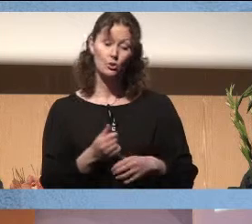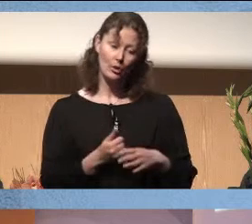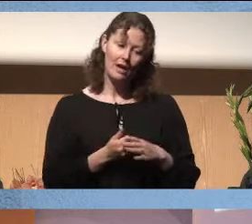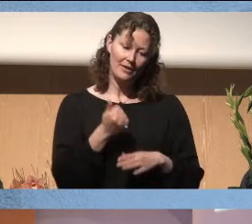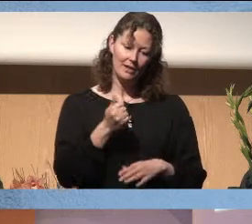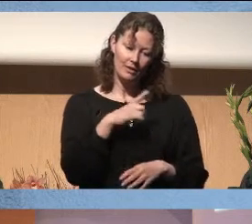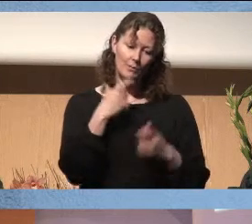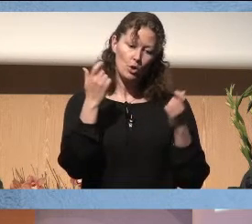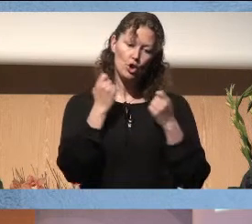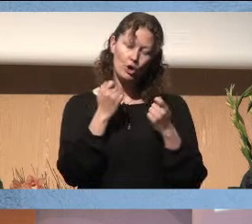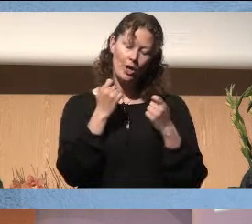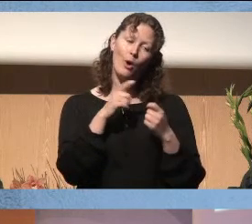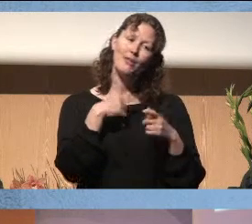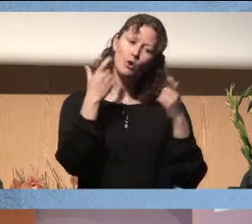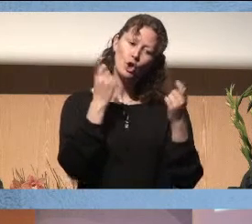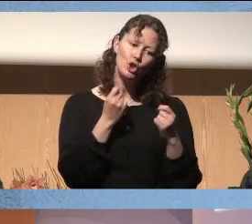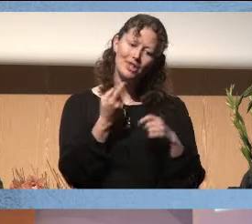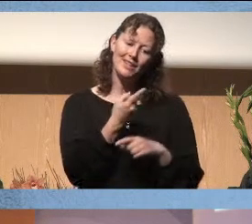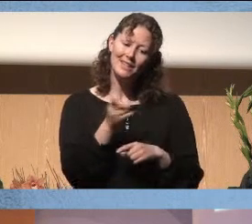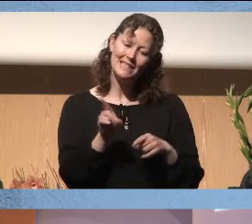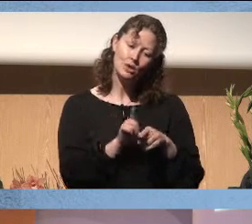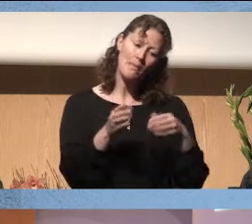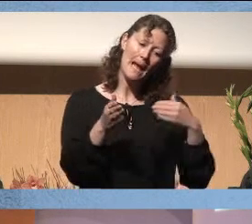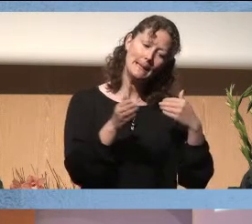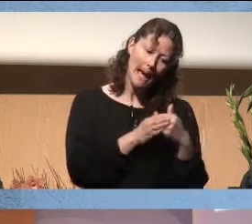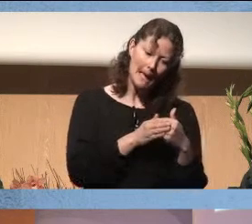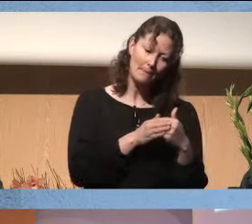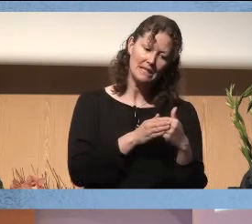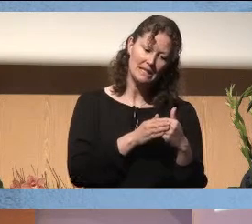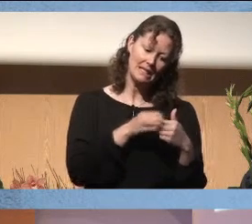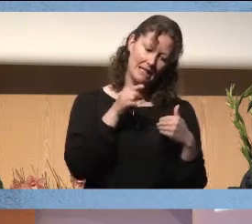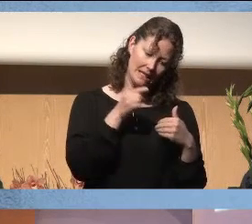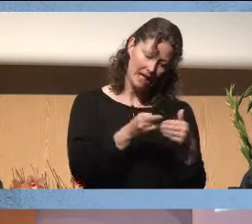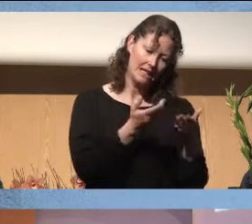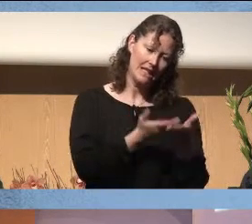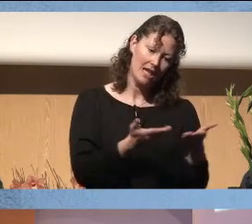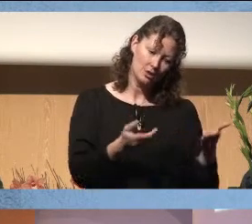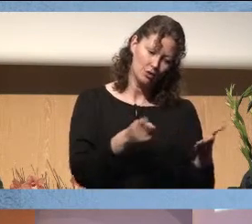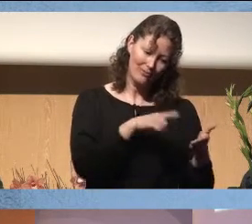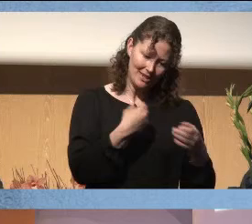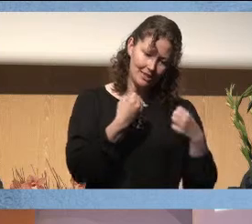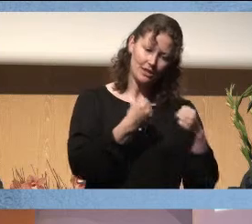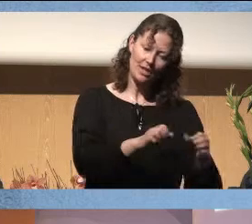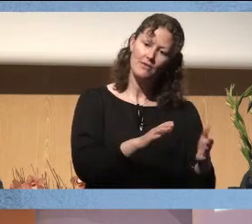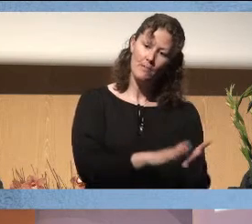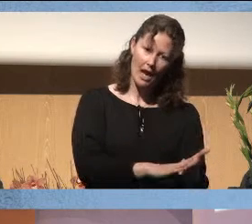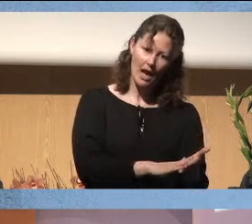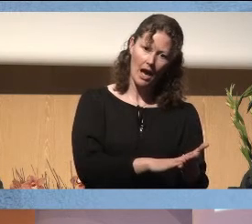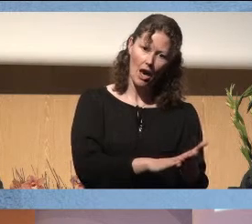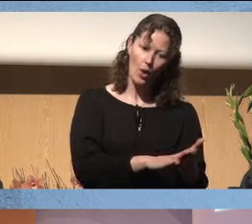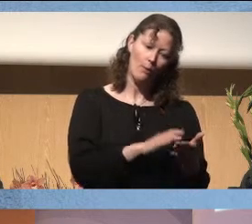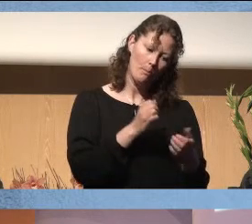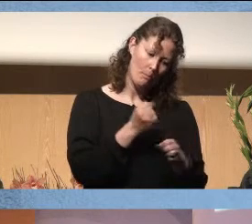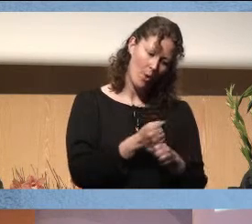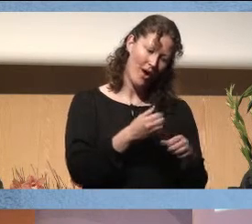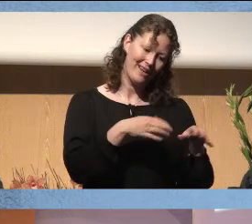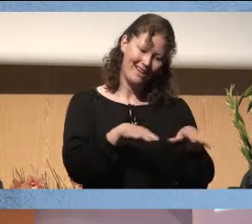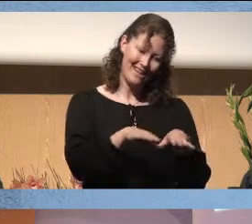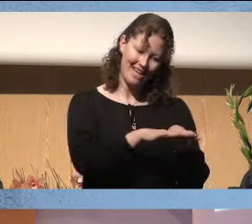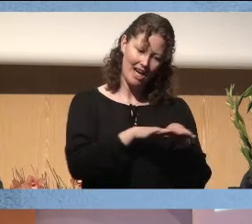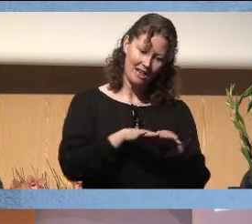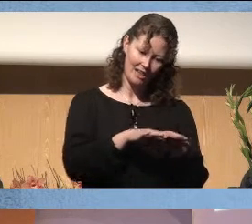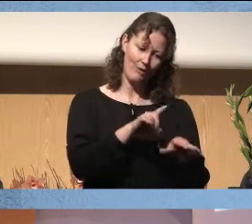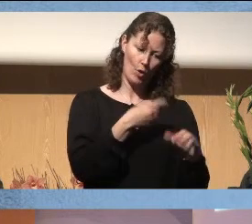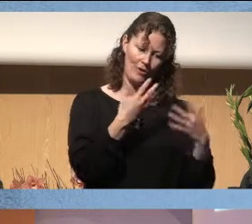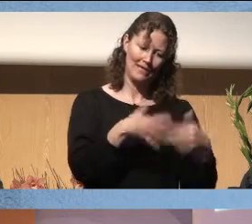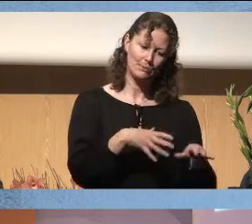vi lytte til de som nærmest den tjenesten vi skal drive med, og innrette virksomheten vår ut